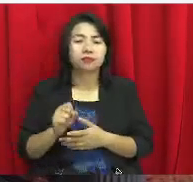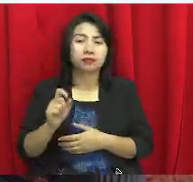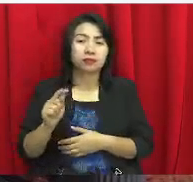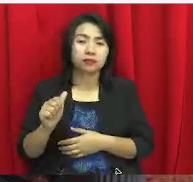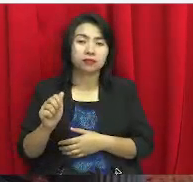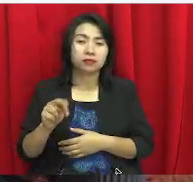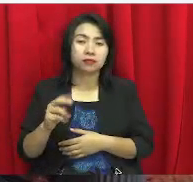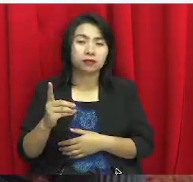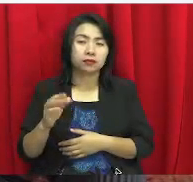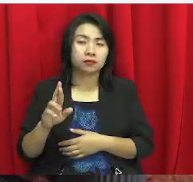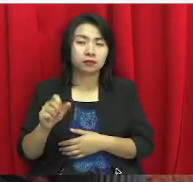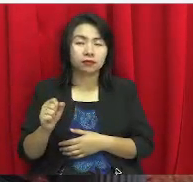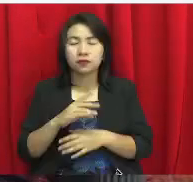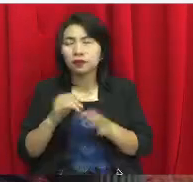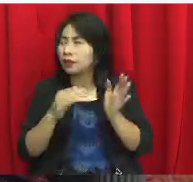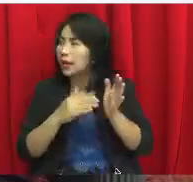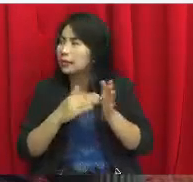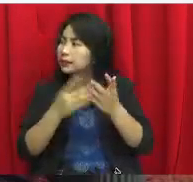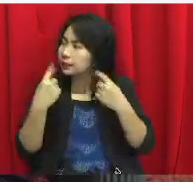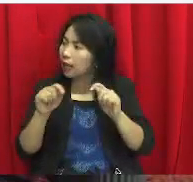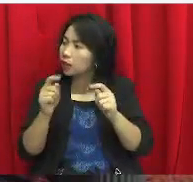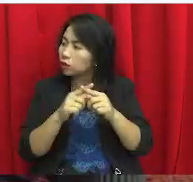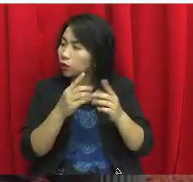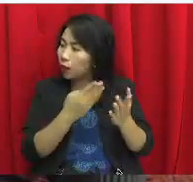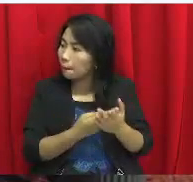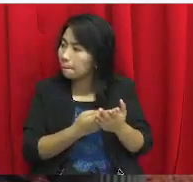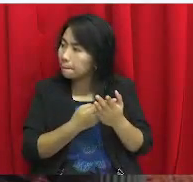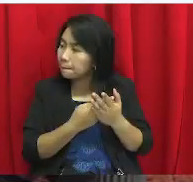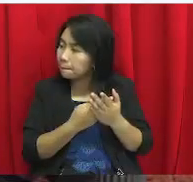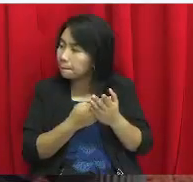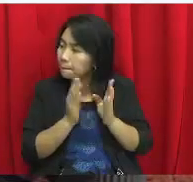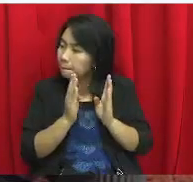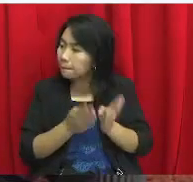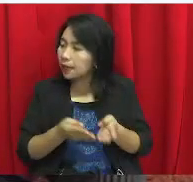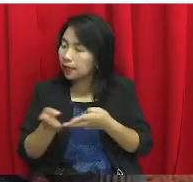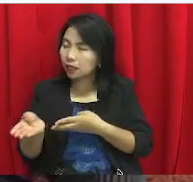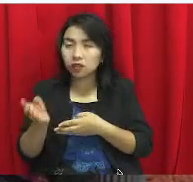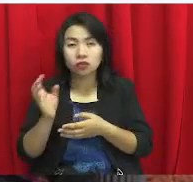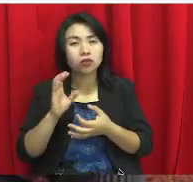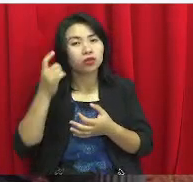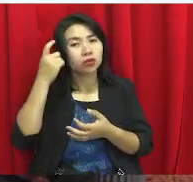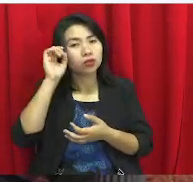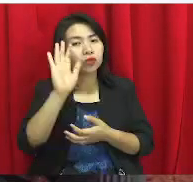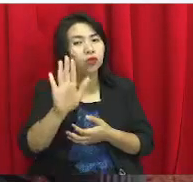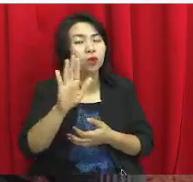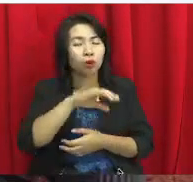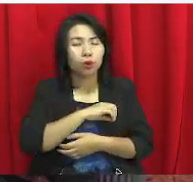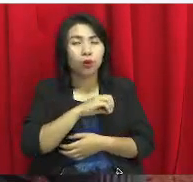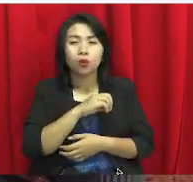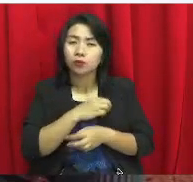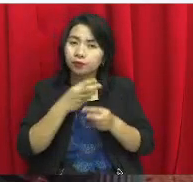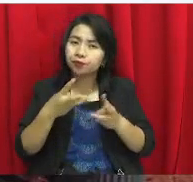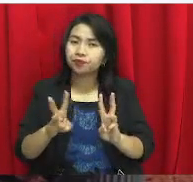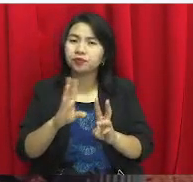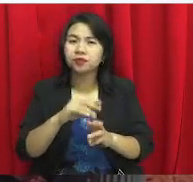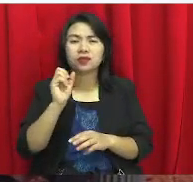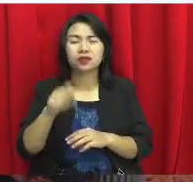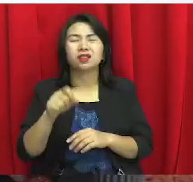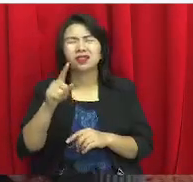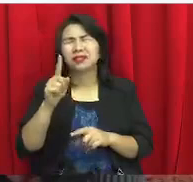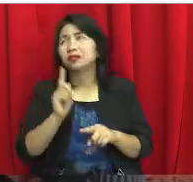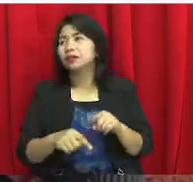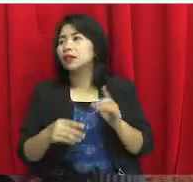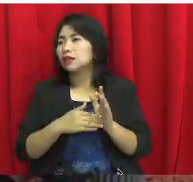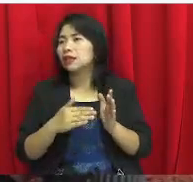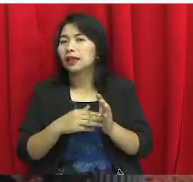You try to build your own way para makuha mo yung righteous. No, hindi mo makukuha yan, kapatid. Hindi mo mapag-iingatan yung